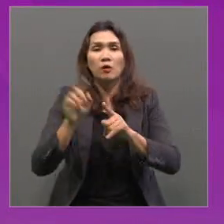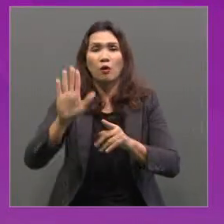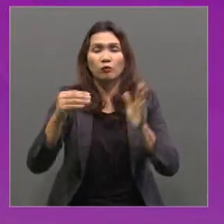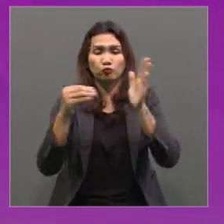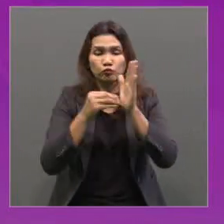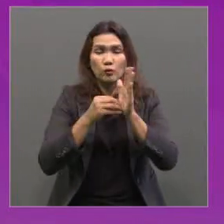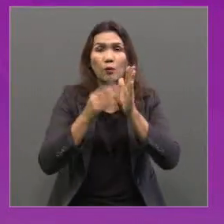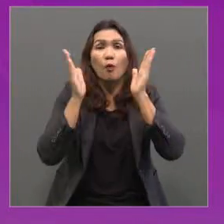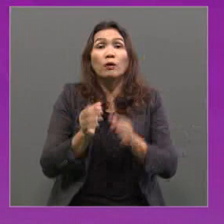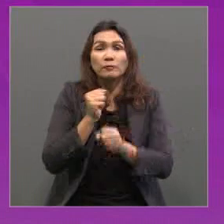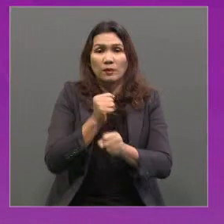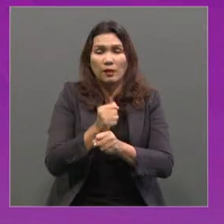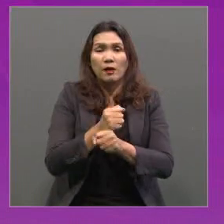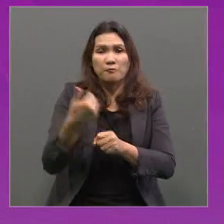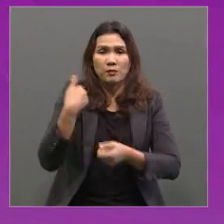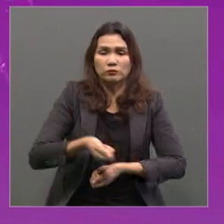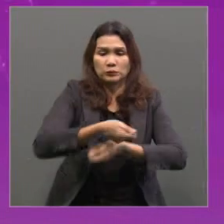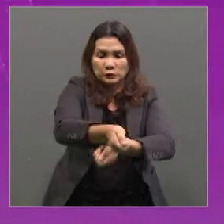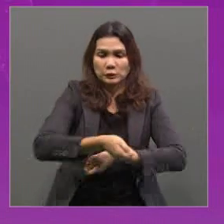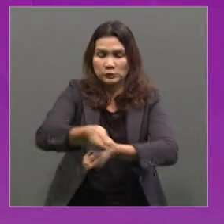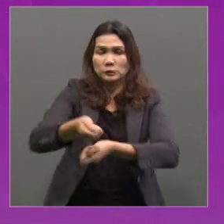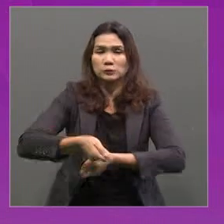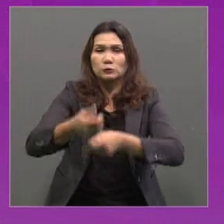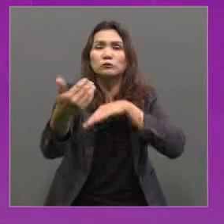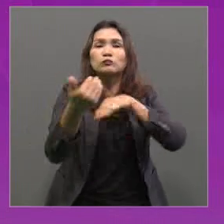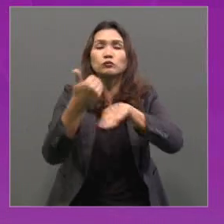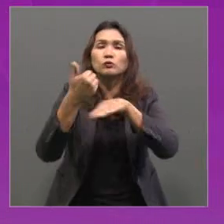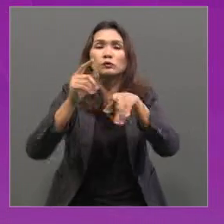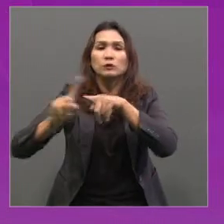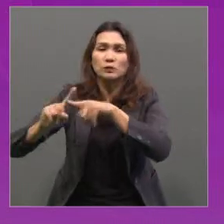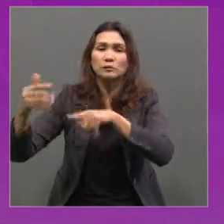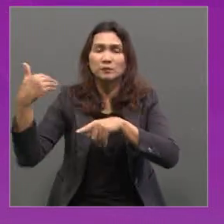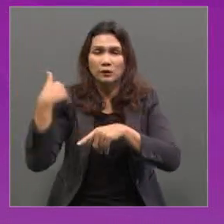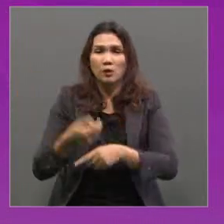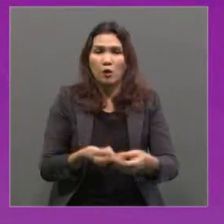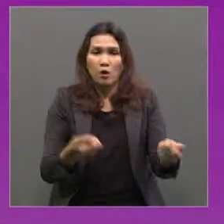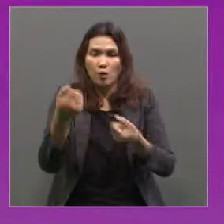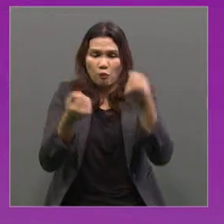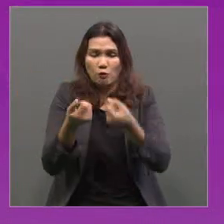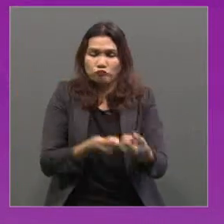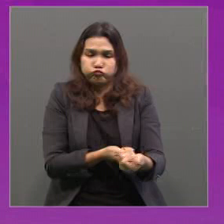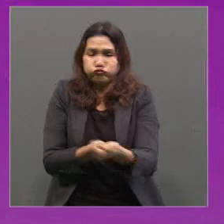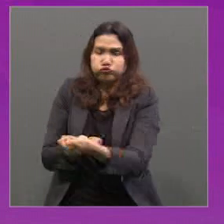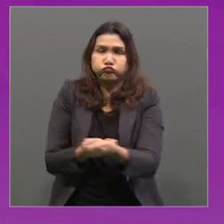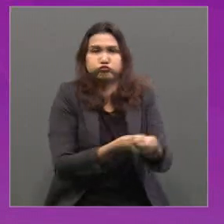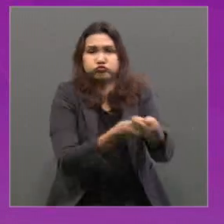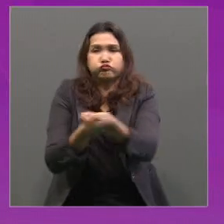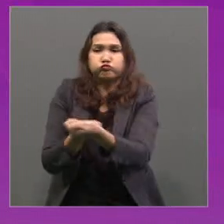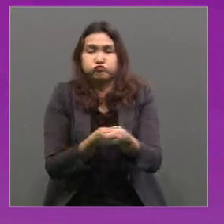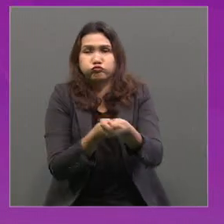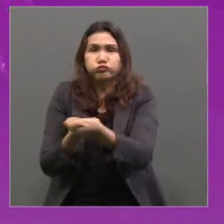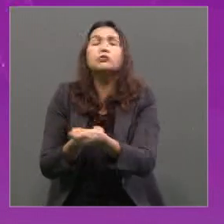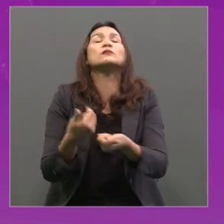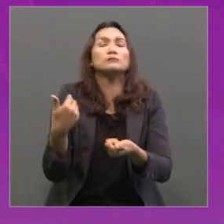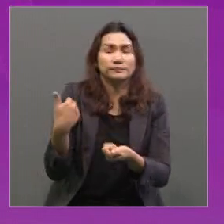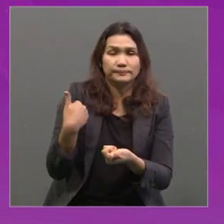กทมเนี่ยเขาไปทำความสะอาดถนนหนทางอะไรต่างๆด้วยนะคะ มีรถฉีดน้ำเมื่อคืนเนี่ยฉีดน้ำตระเวนตามจุด